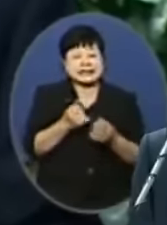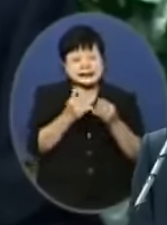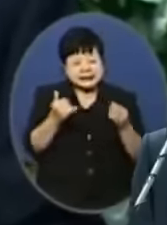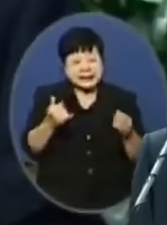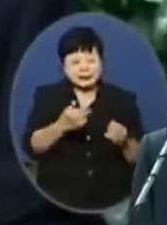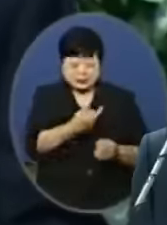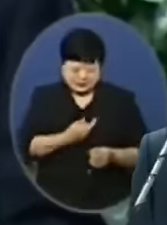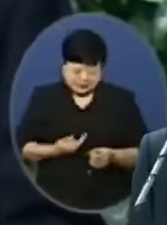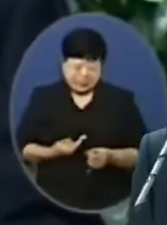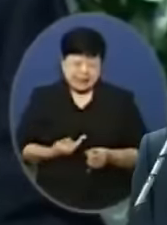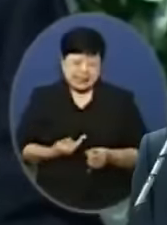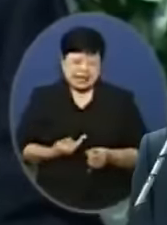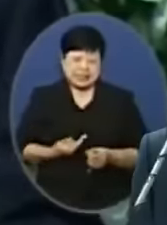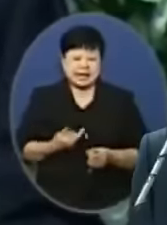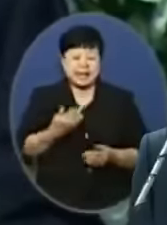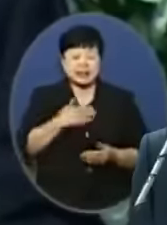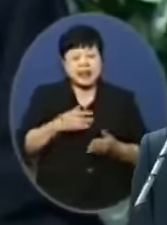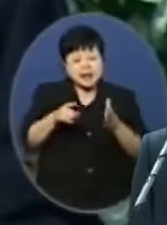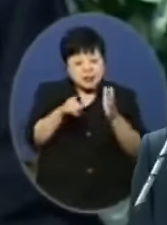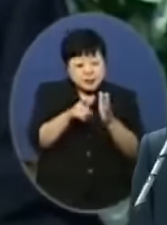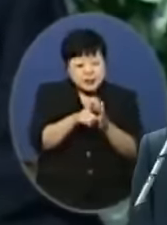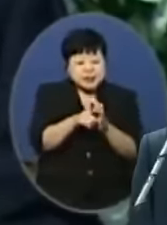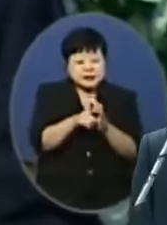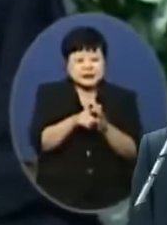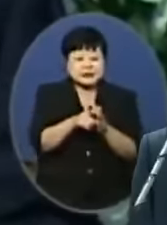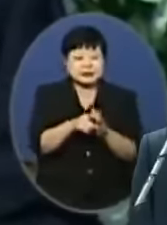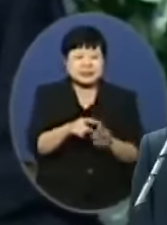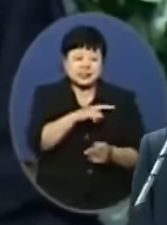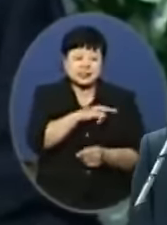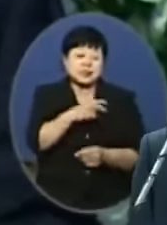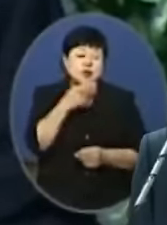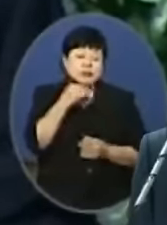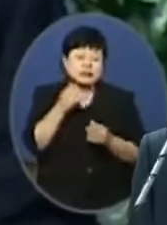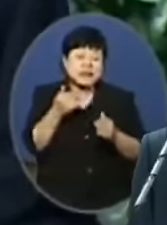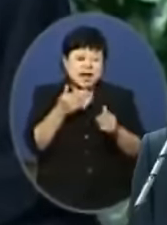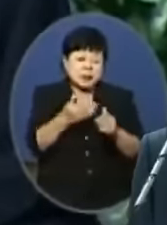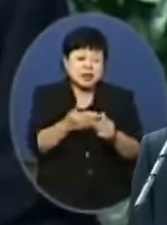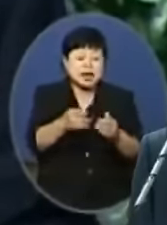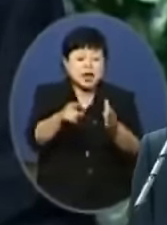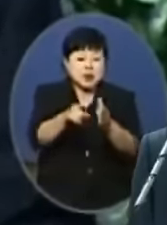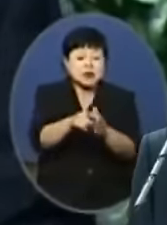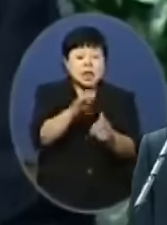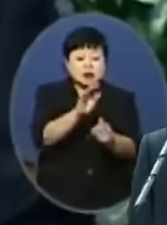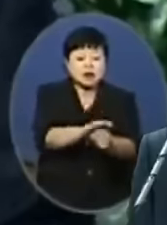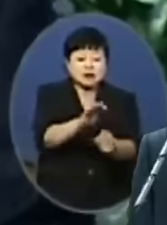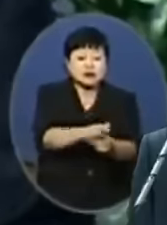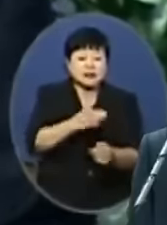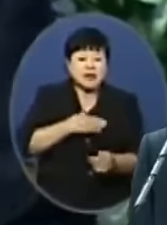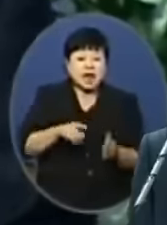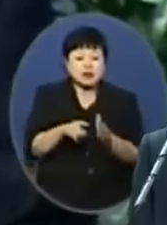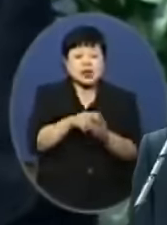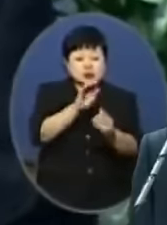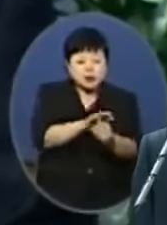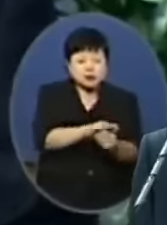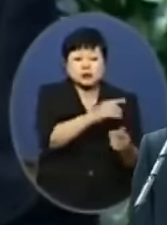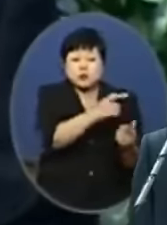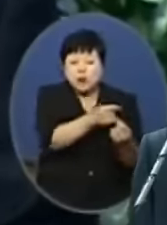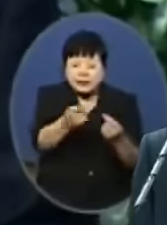내 제자 나를 믿는 이 이름 없는 이들을 위해서 내가 해준 것이 나를 위해서 해준